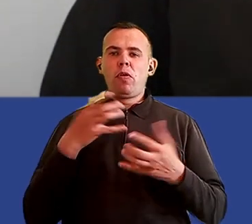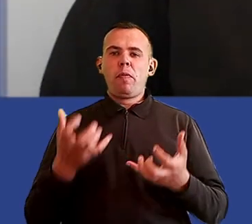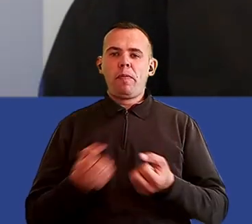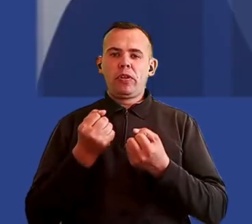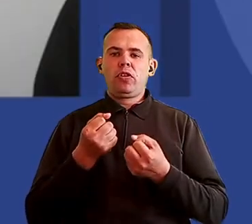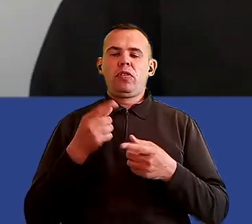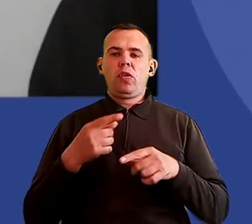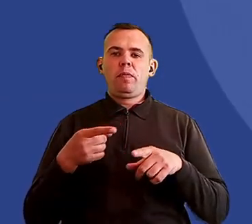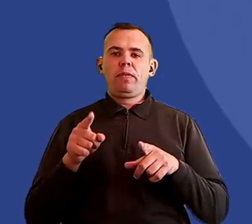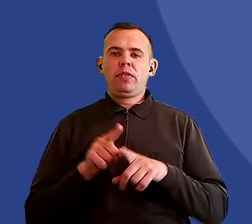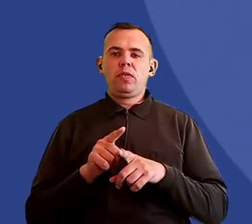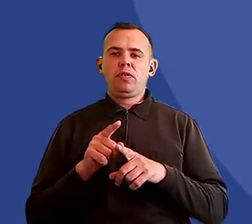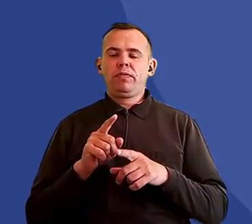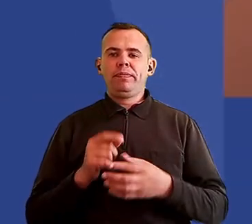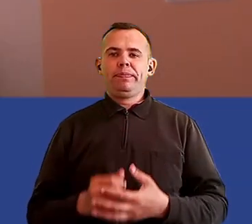місцевого бізнесу.